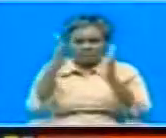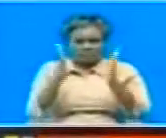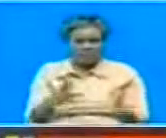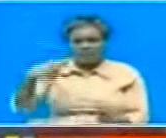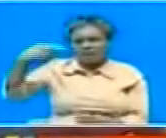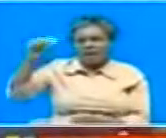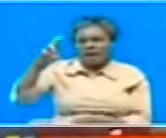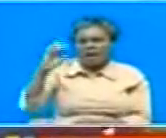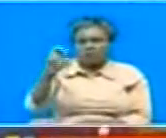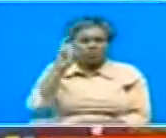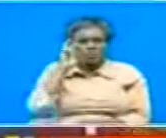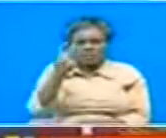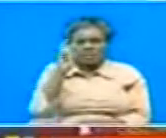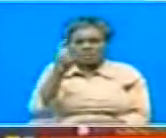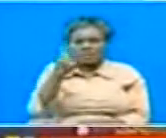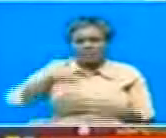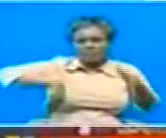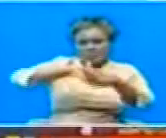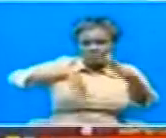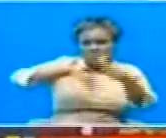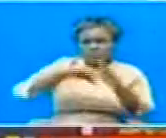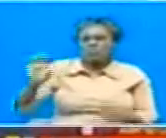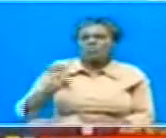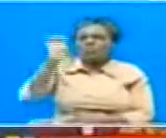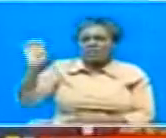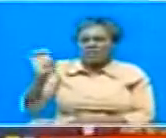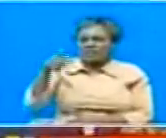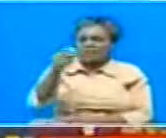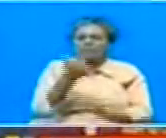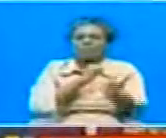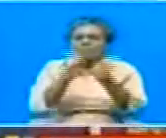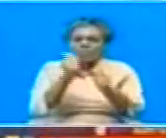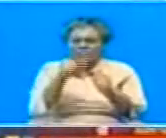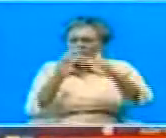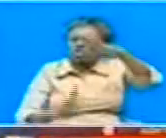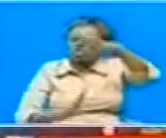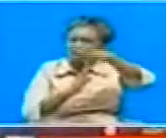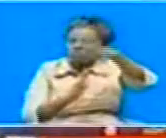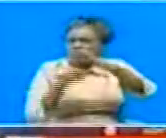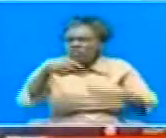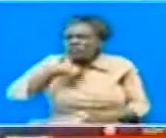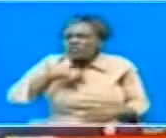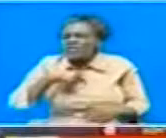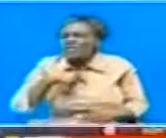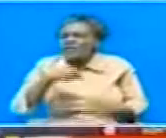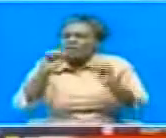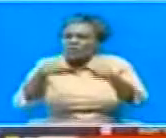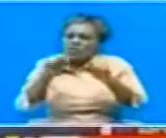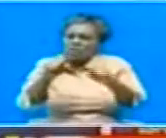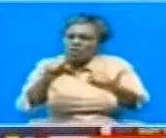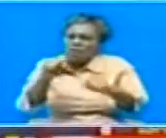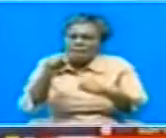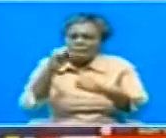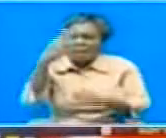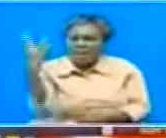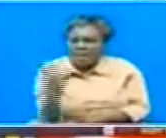Ndege. Ukiangalia ligi ya Uingereza, kipute cha ligi ya Uingereza, Chelsea wako kileleni. Je, unahisi kwamba ifikapo mwezi wa